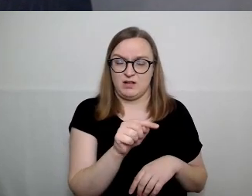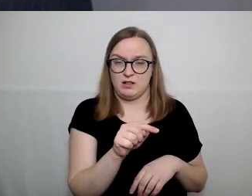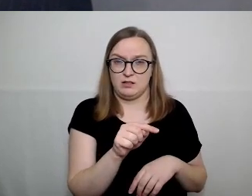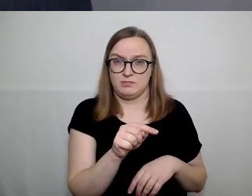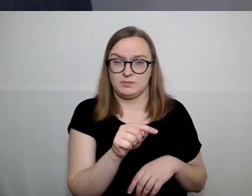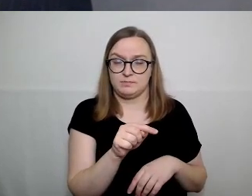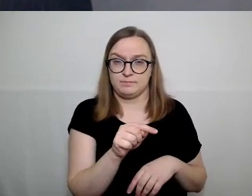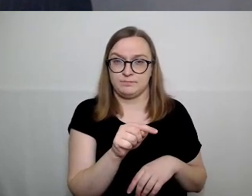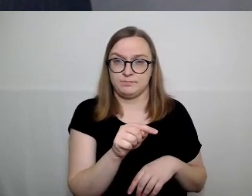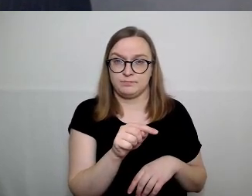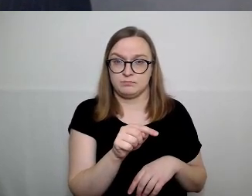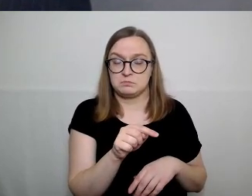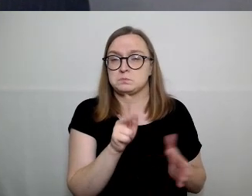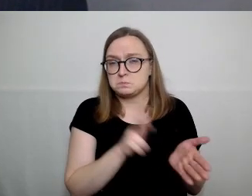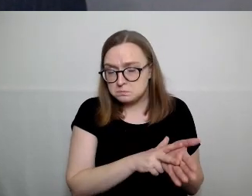prima